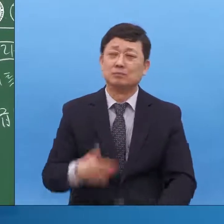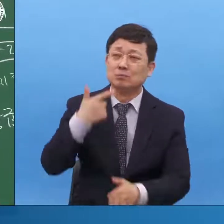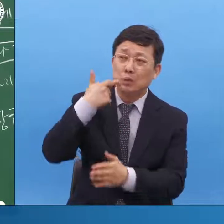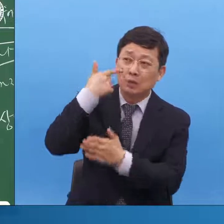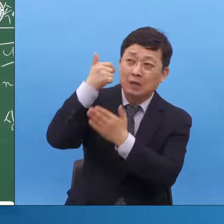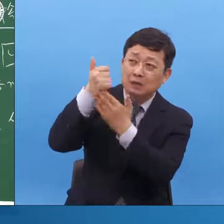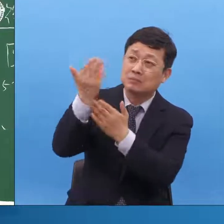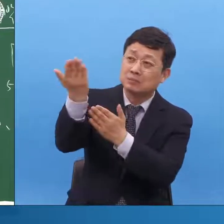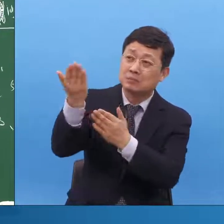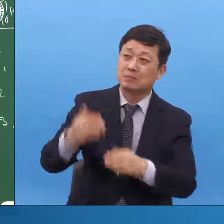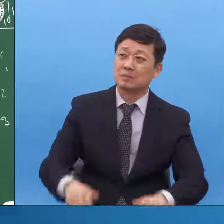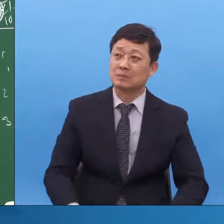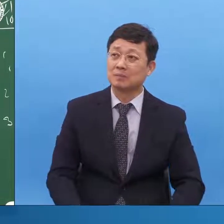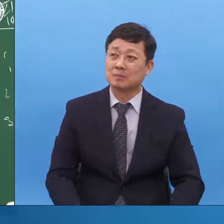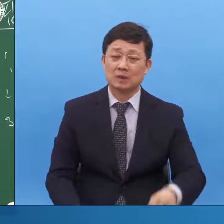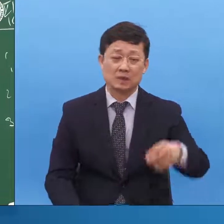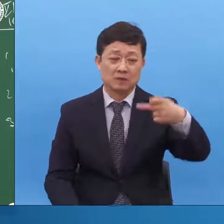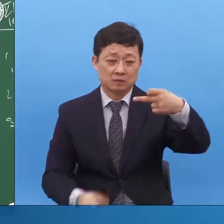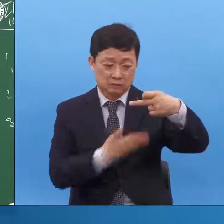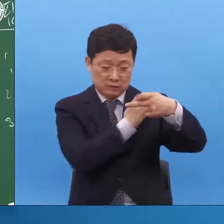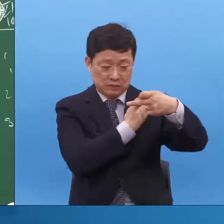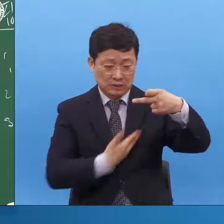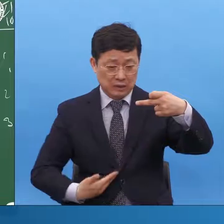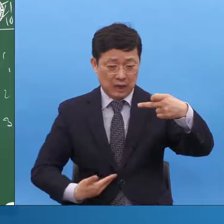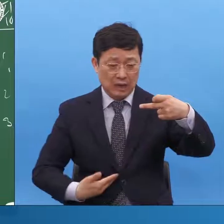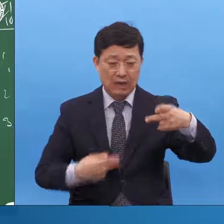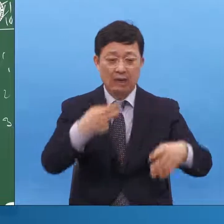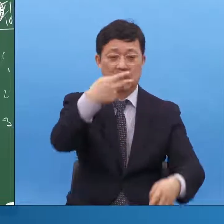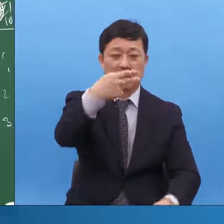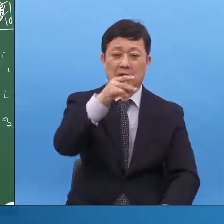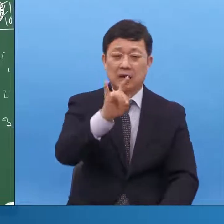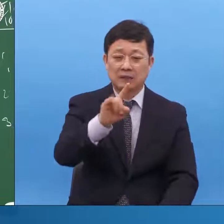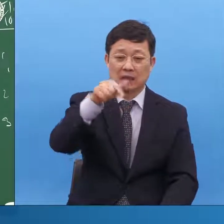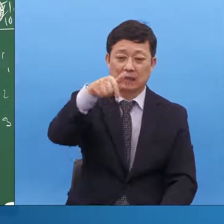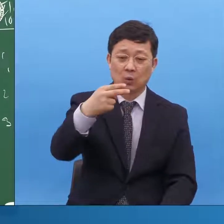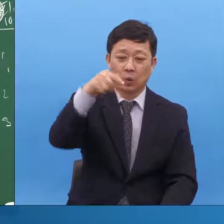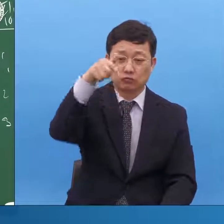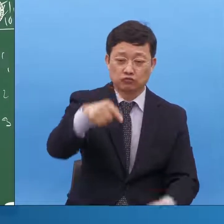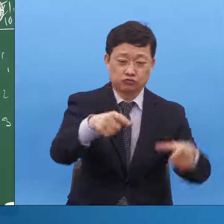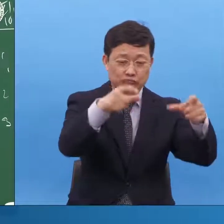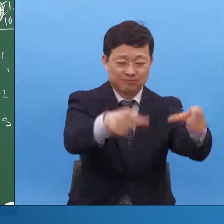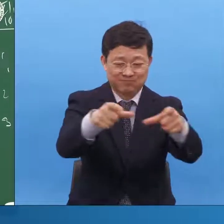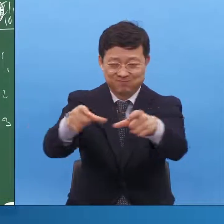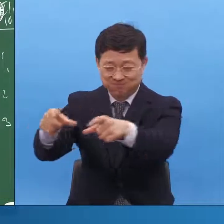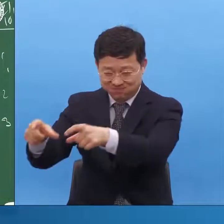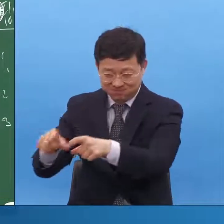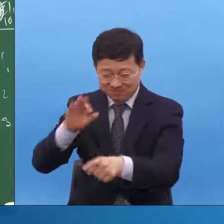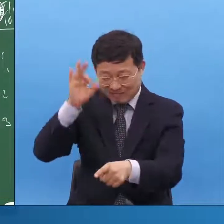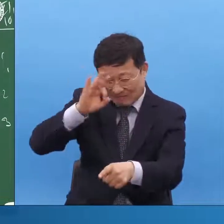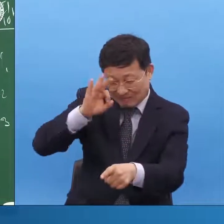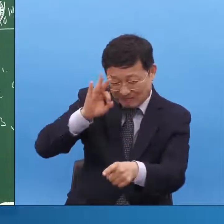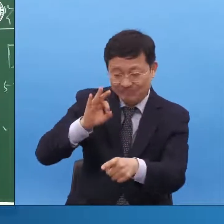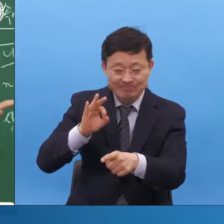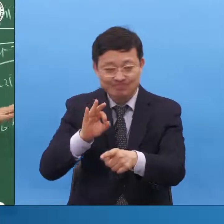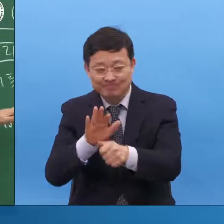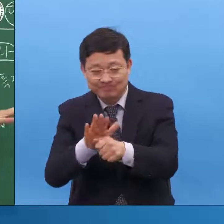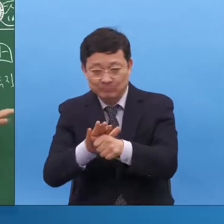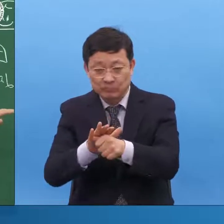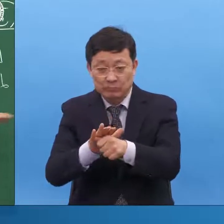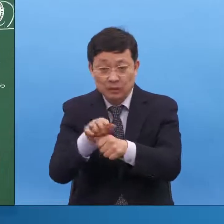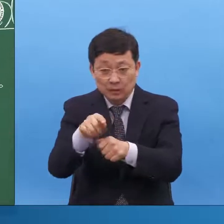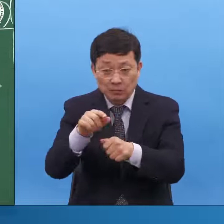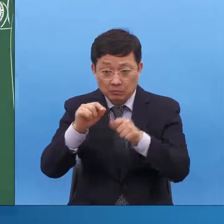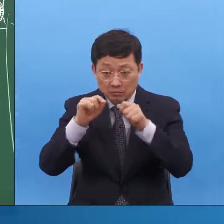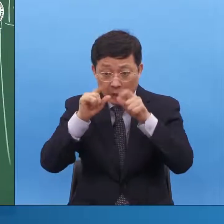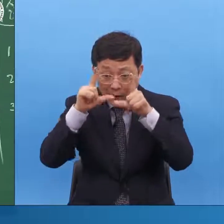목사님들이 12사도가 잡은 대교구자 70여자 키우는 답을 못 얻으면 계속 문제 와요. And pastors, if you don't get